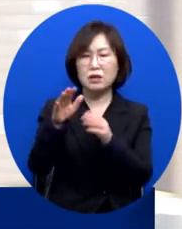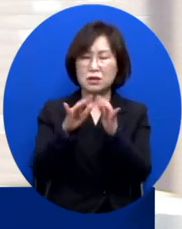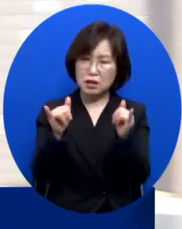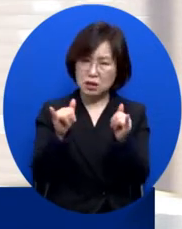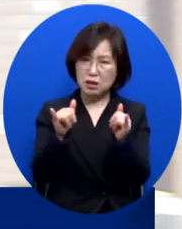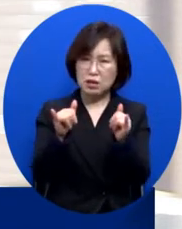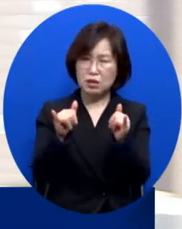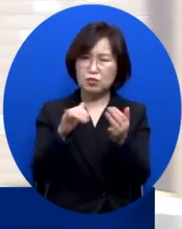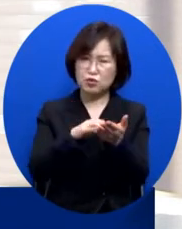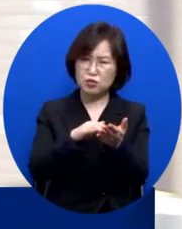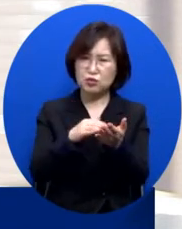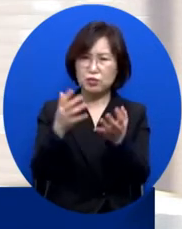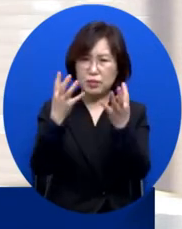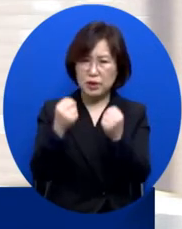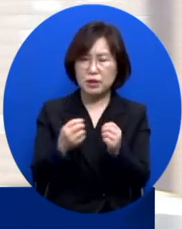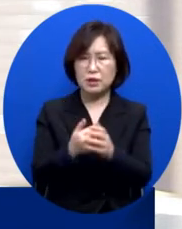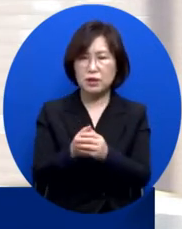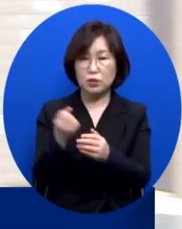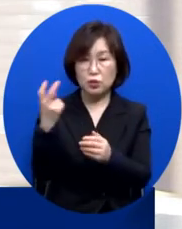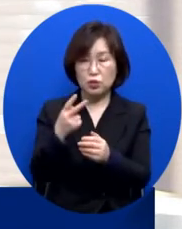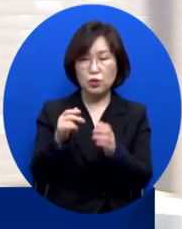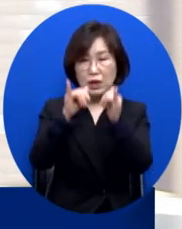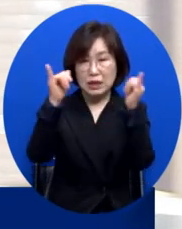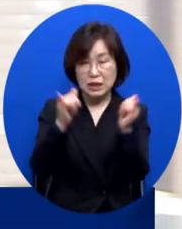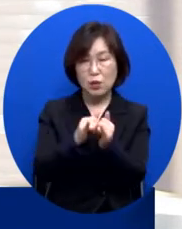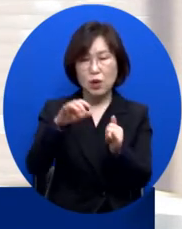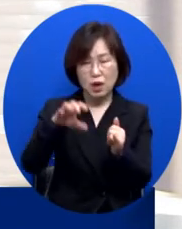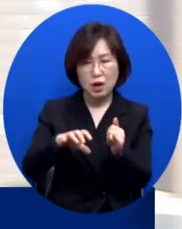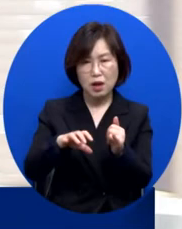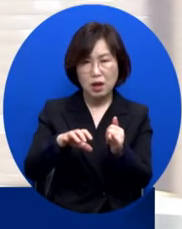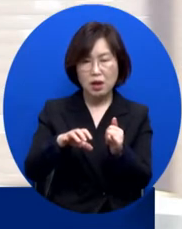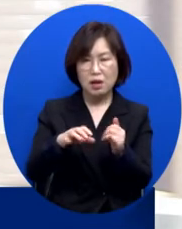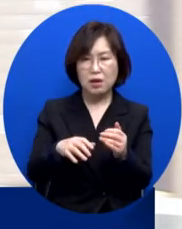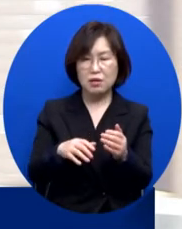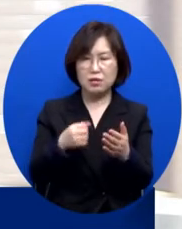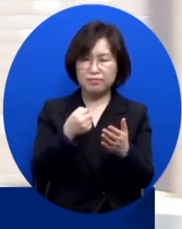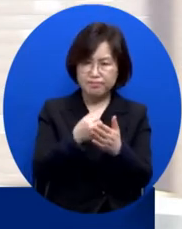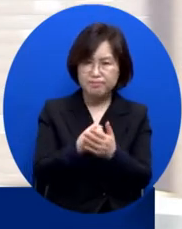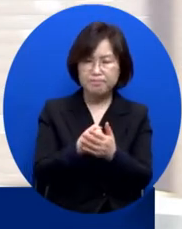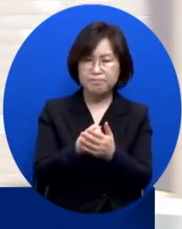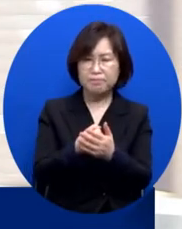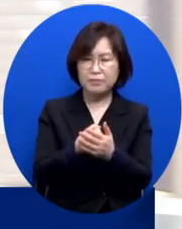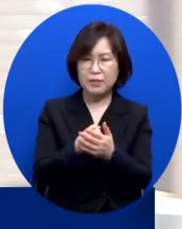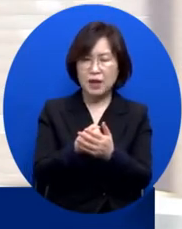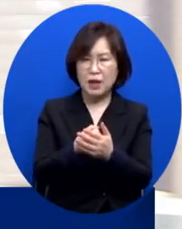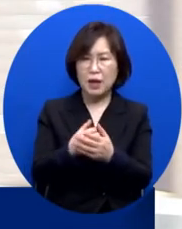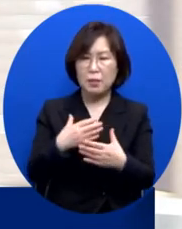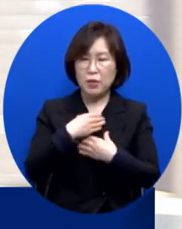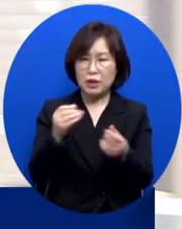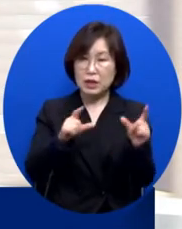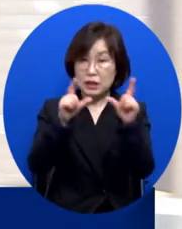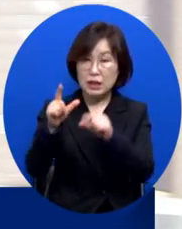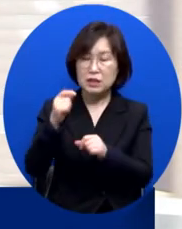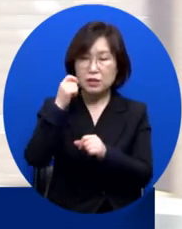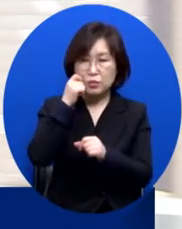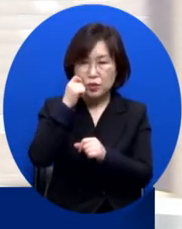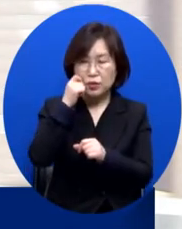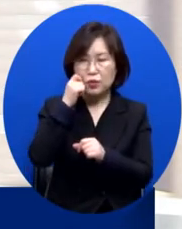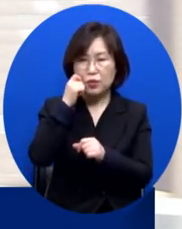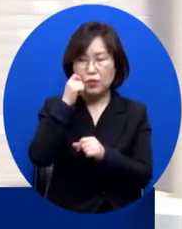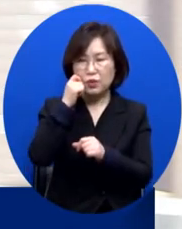굉장히 많고 또 사회에서 정착을 못해서 정상적인 직업이 아닌